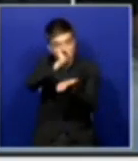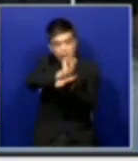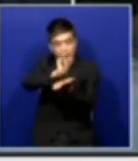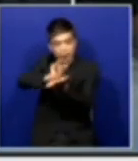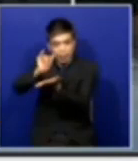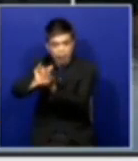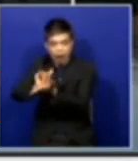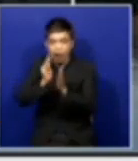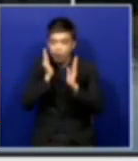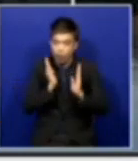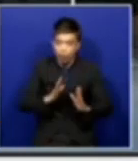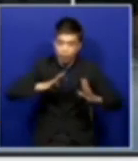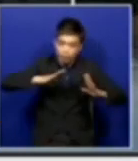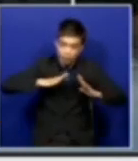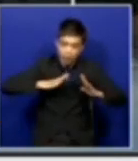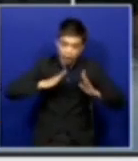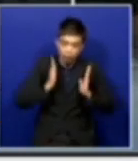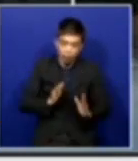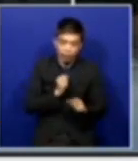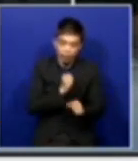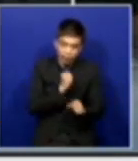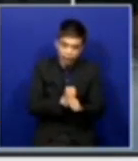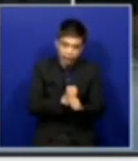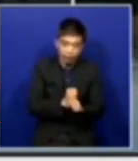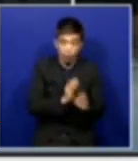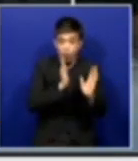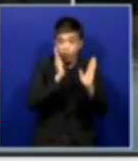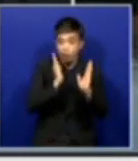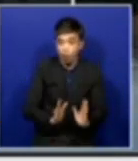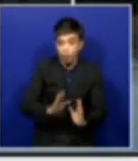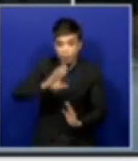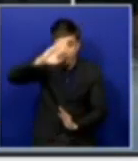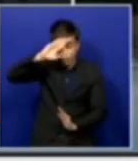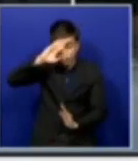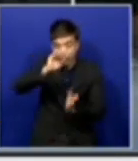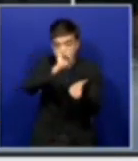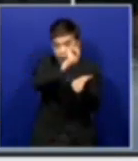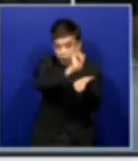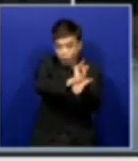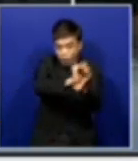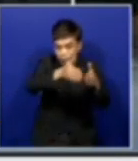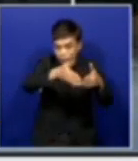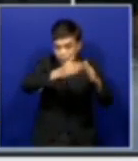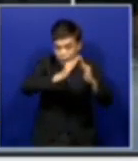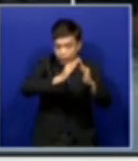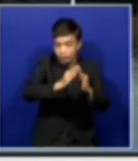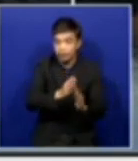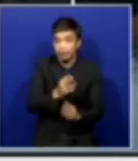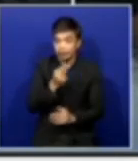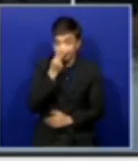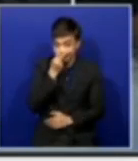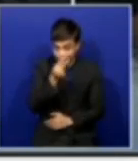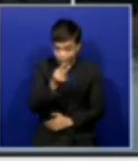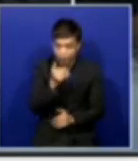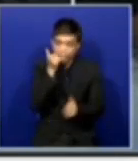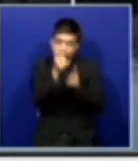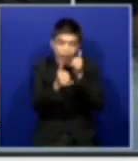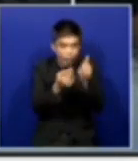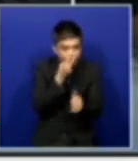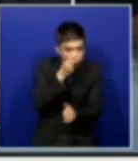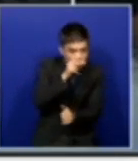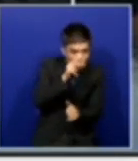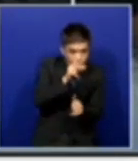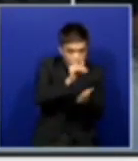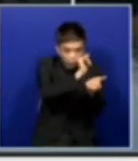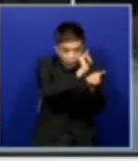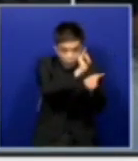นะครับซึ่งอาคารผู้ป่วยเงี้ยนะครับเราก็เห็นอยู่แล้วนะครับว่าเราไปโรงพยาบาลนะครับอาคารปกติเนี่ยก็ไม่เพียงพออยู่แล้ว